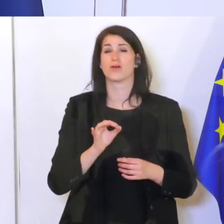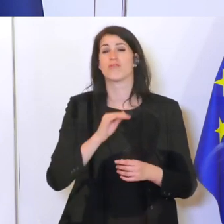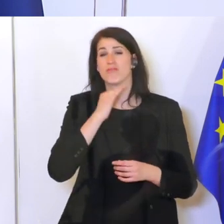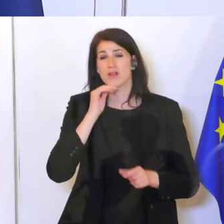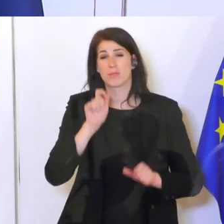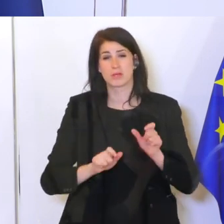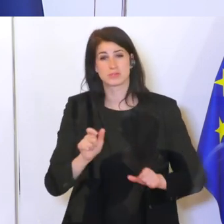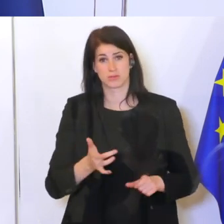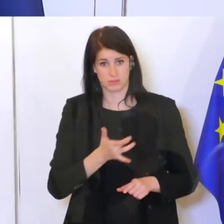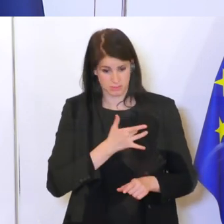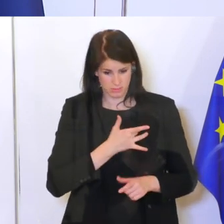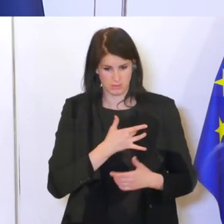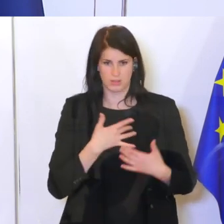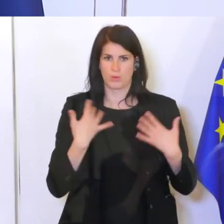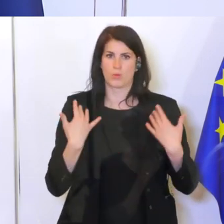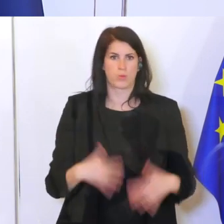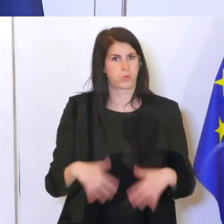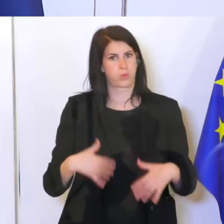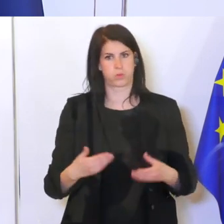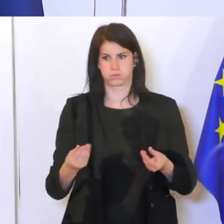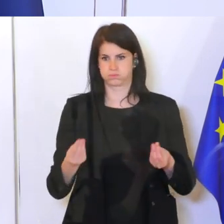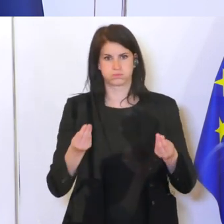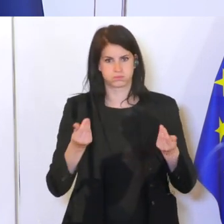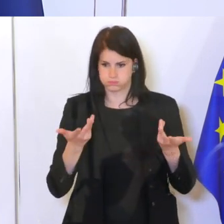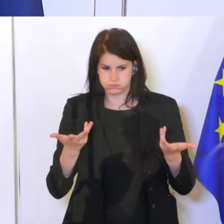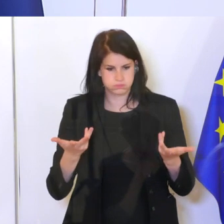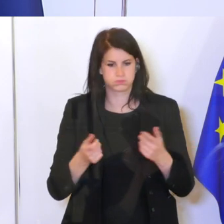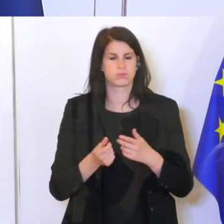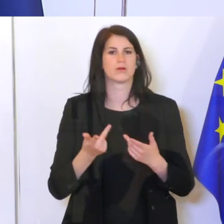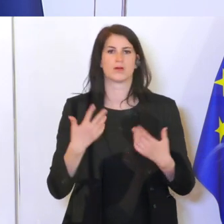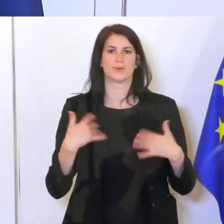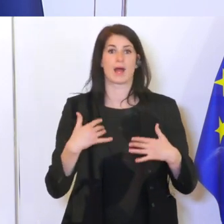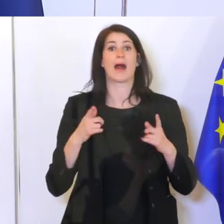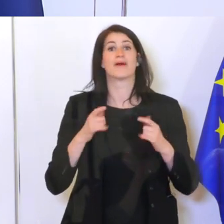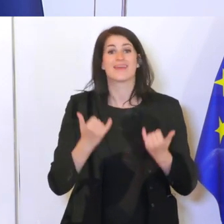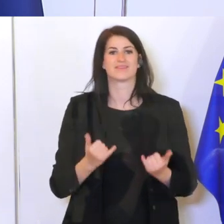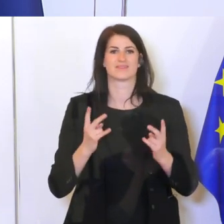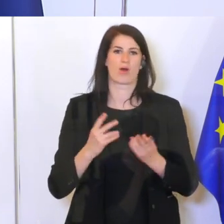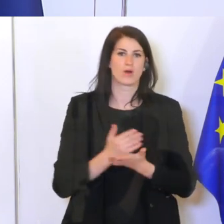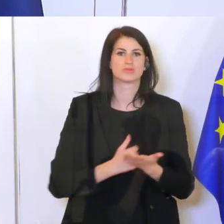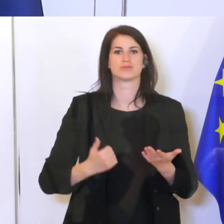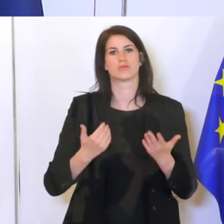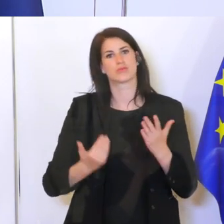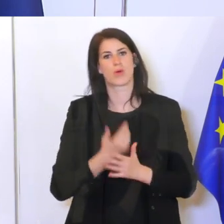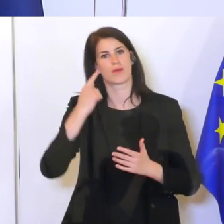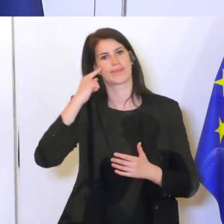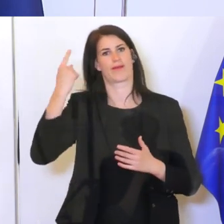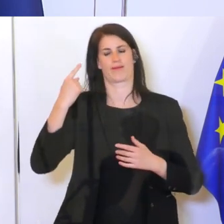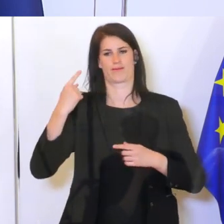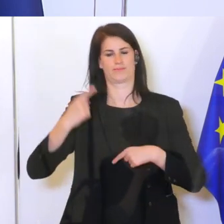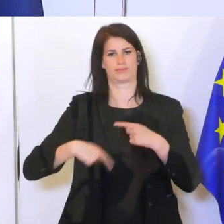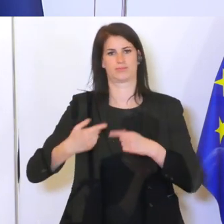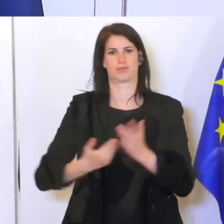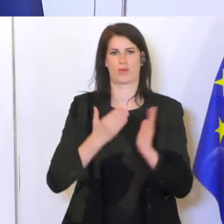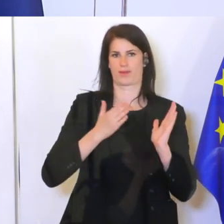existenzbedrohend, keine Frage. Aber es ist auch ein Anlass für Reflexion, für neue Denkanstöße, für